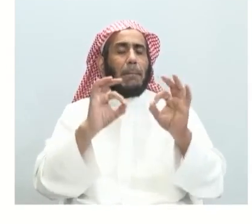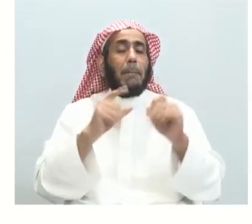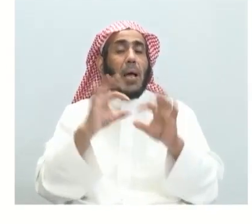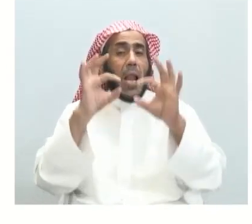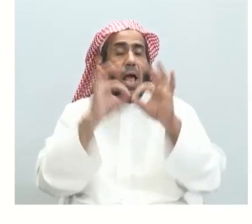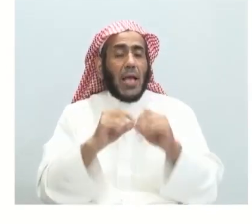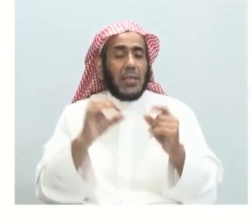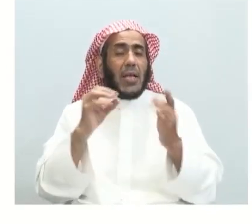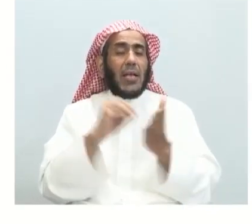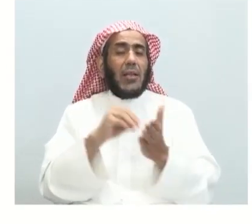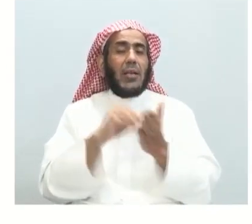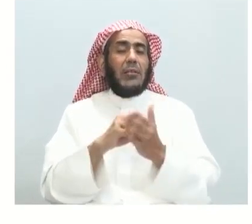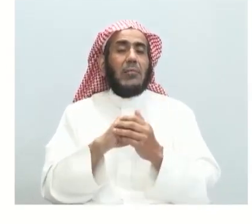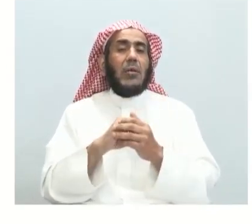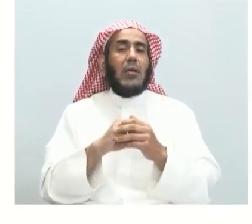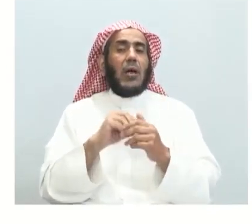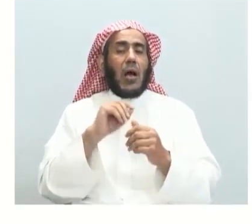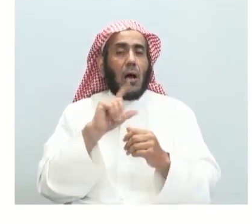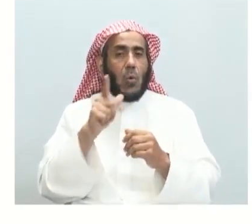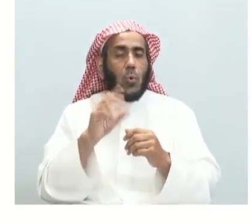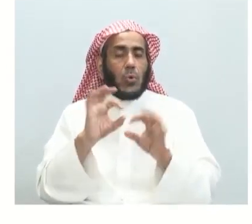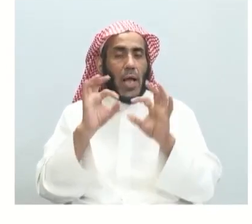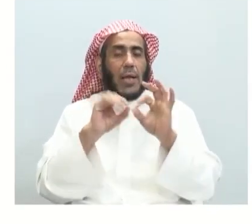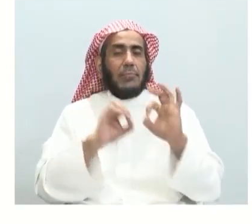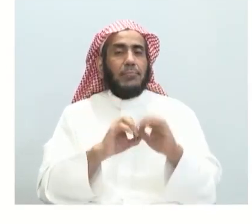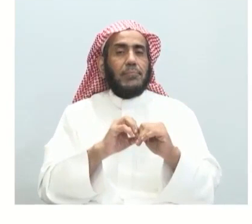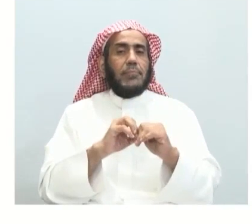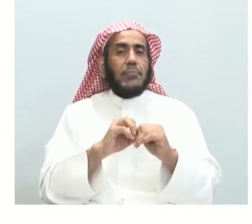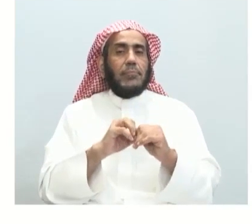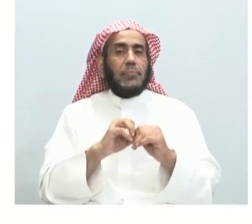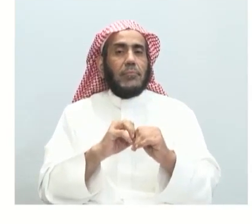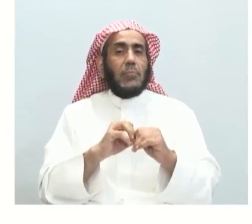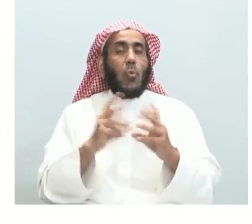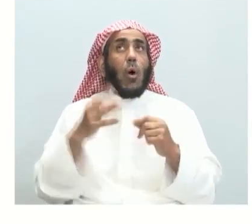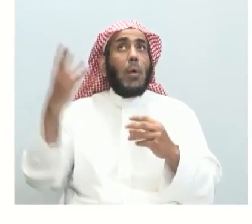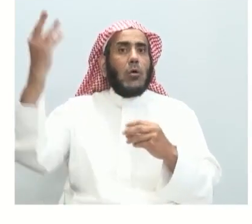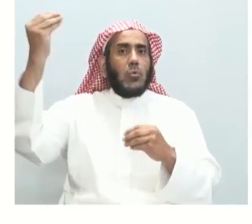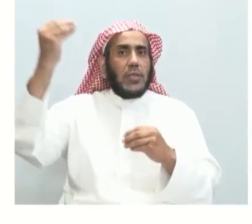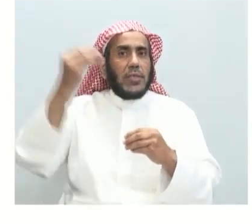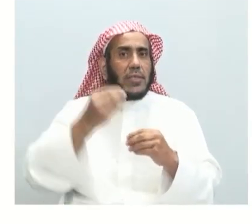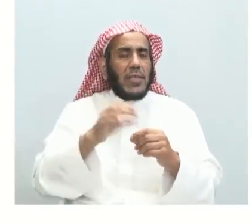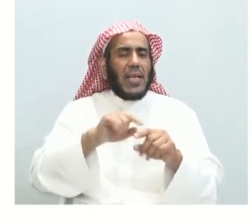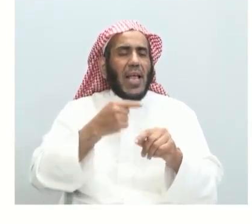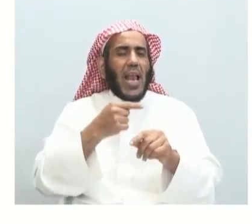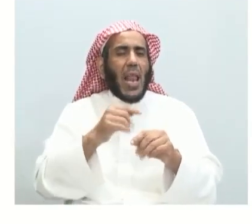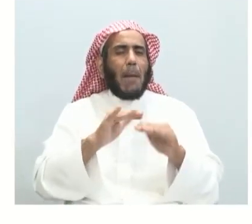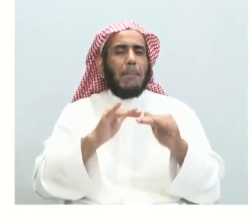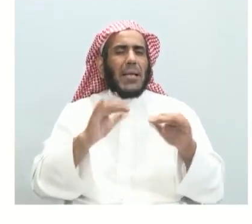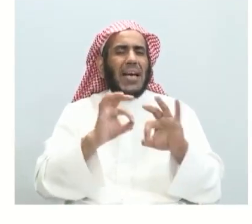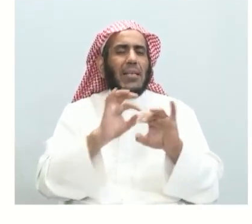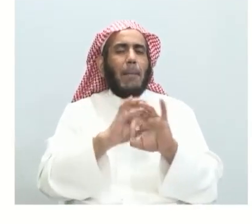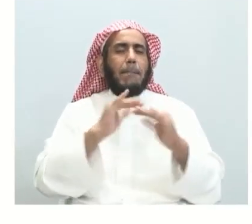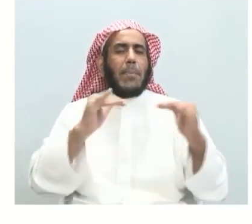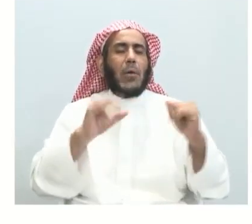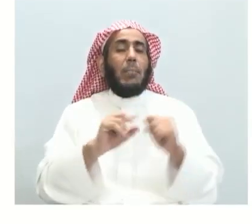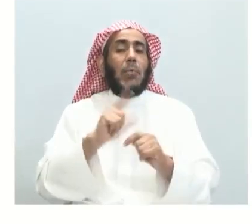الايه الداله على هذا المعنى هي قوله تعالى وما ننزله الا بقدر معلوم